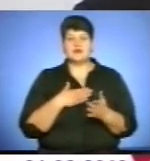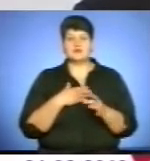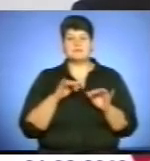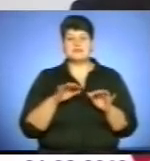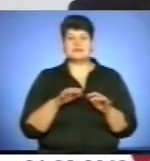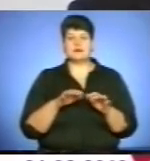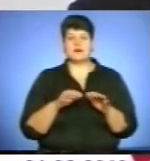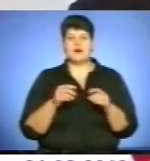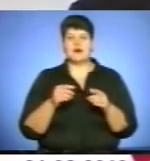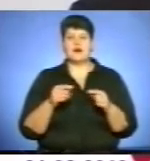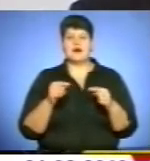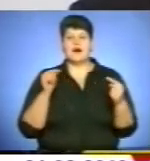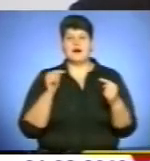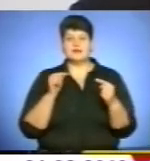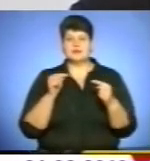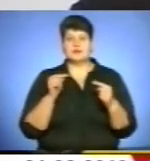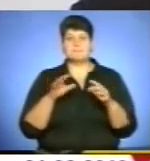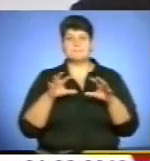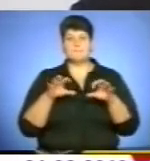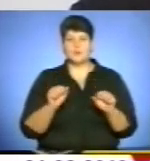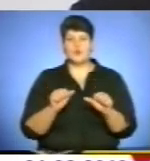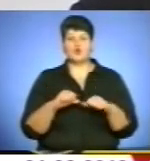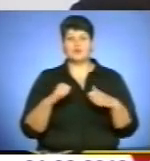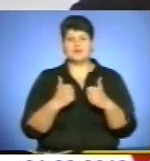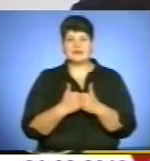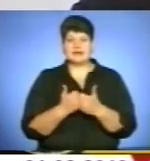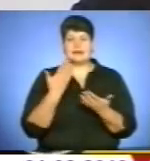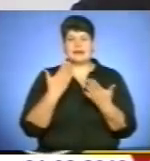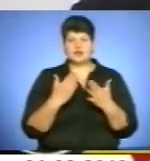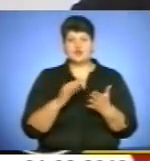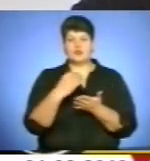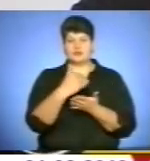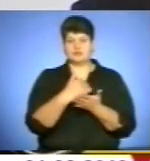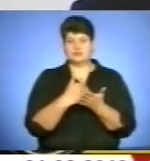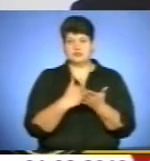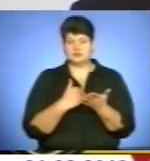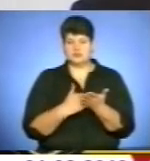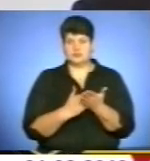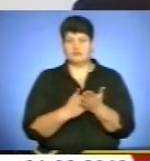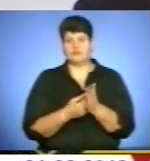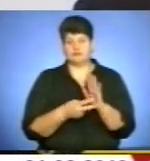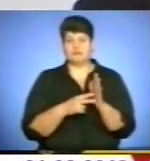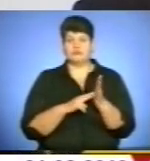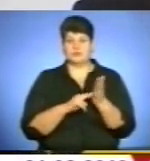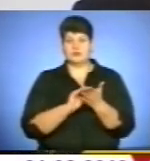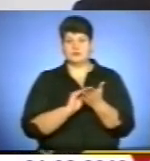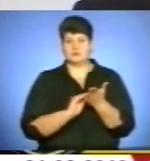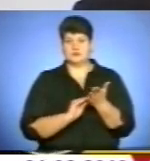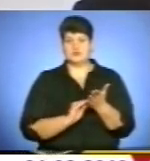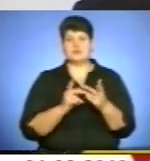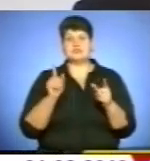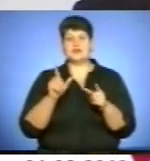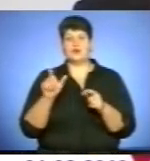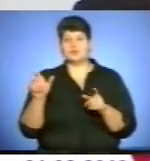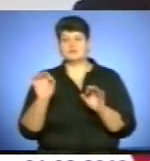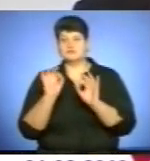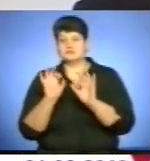комітету – саме процедурне питання. Якщо воно витримане в процедурному плані, це і доведення до громадськості, і